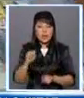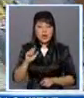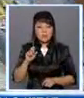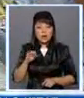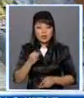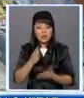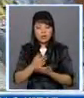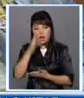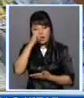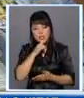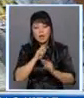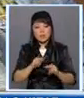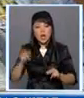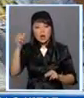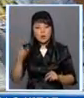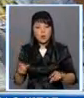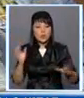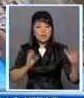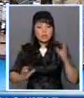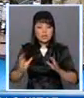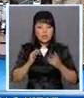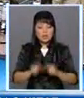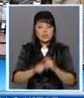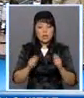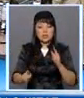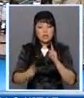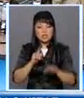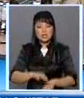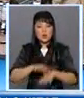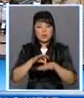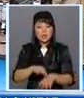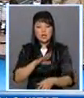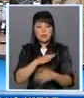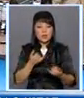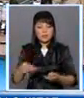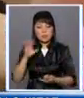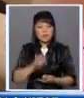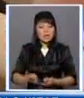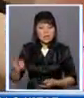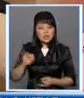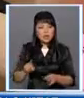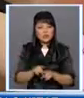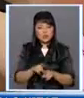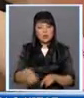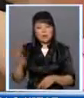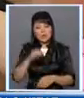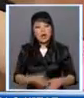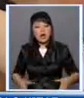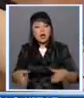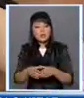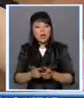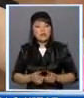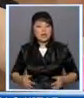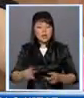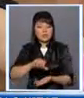атындағы Қазақ ұлттық педагогикалық университетінде салтанатты жиын өткізді. Оған ел тарихшылары мен зиялы қауым өкілдері қатысып,